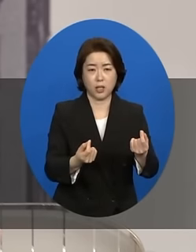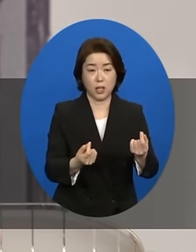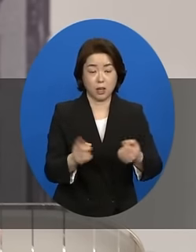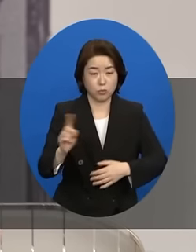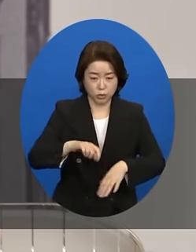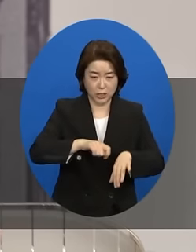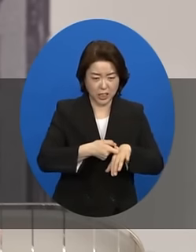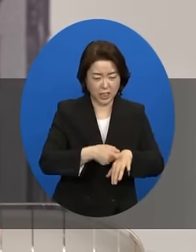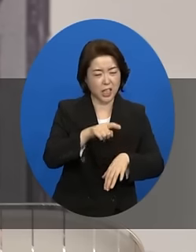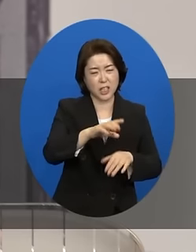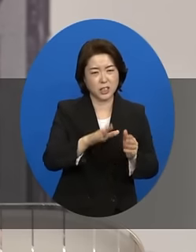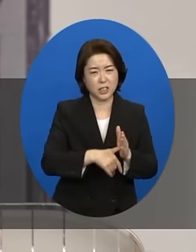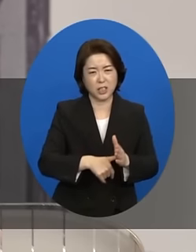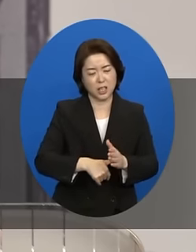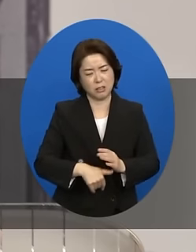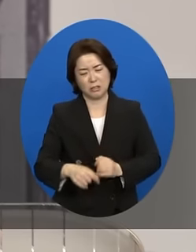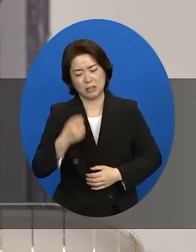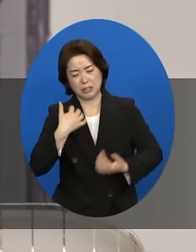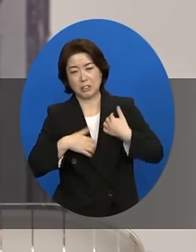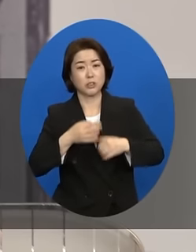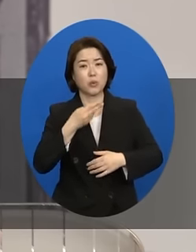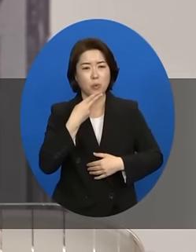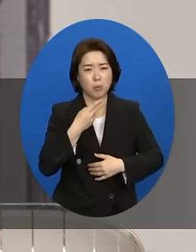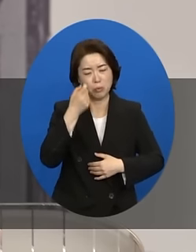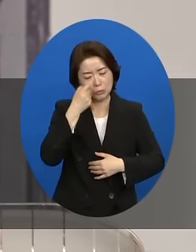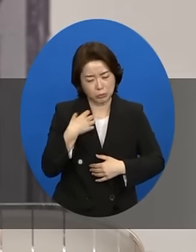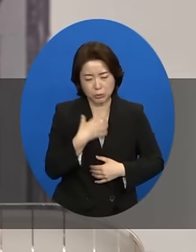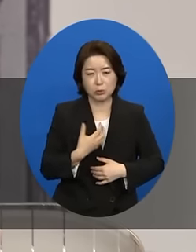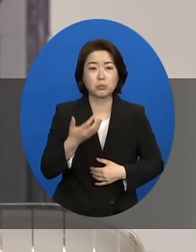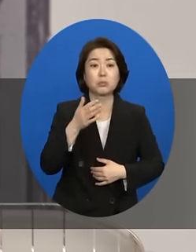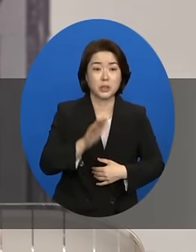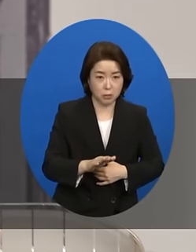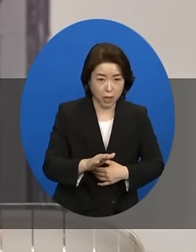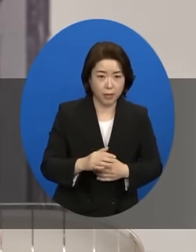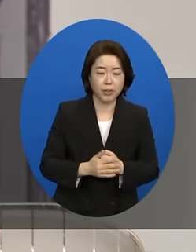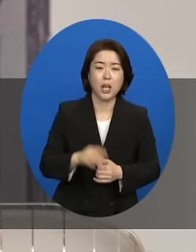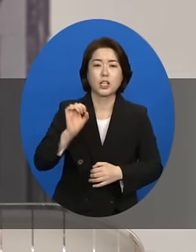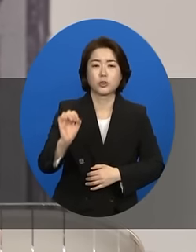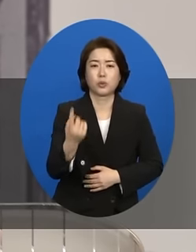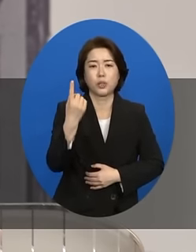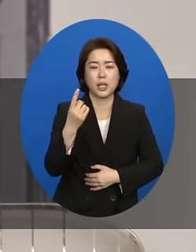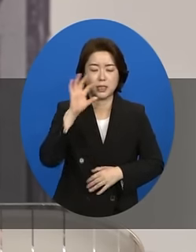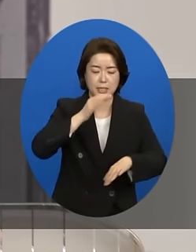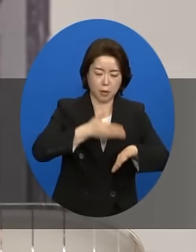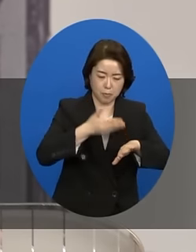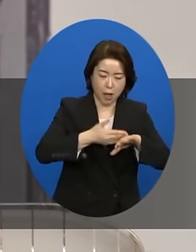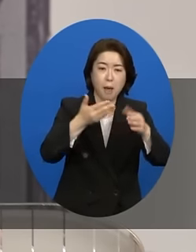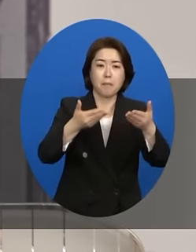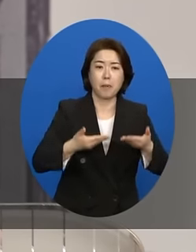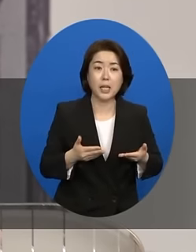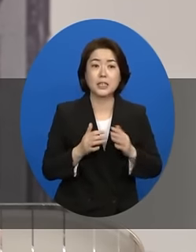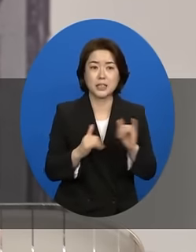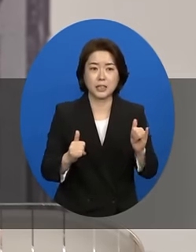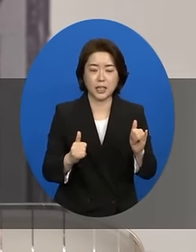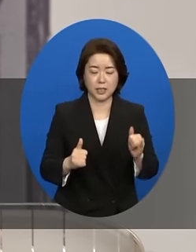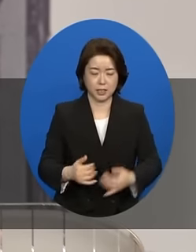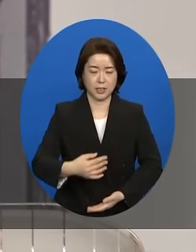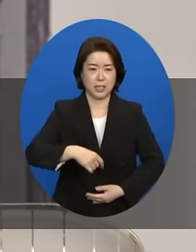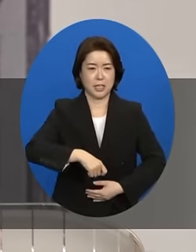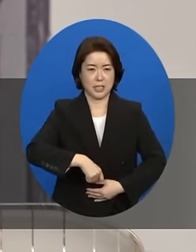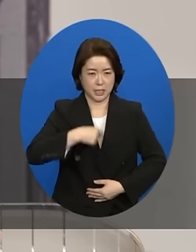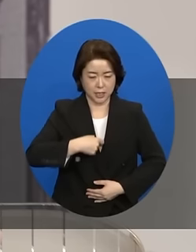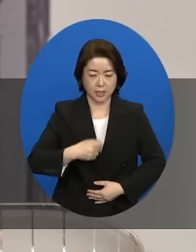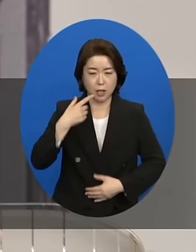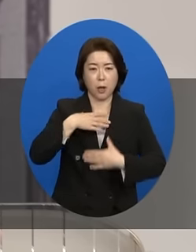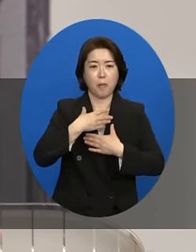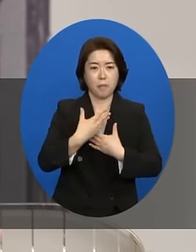당시에는 즐거워 보이지 않고 슬퍼 보이지만 후에 그로 말미암아 연단 받은 자들은 의와 평강의